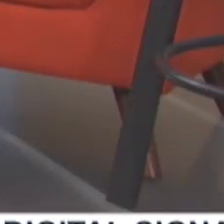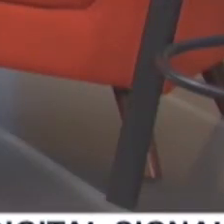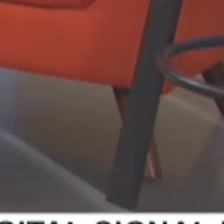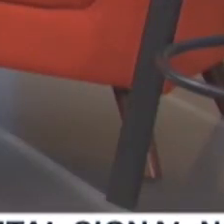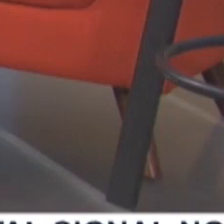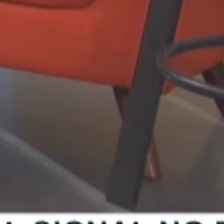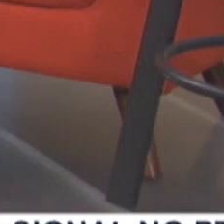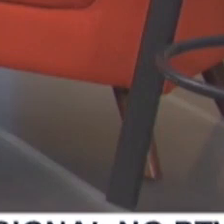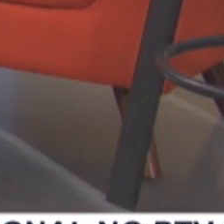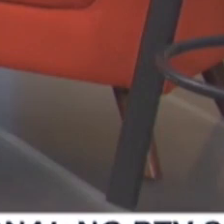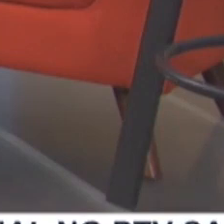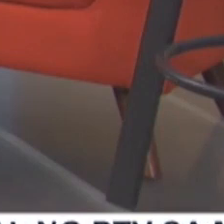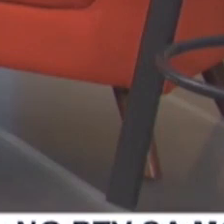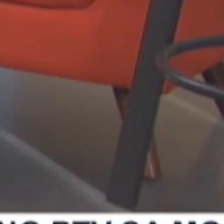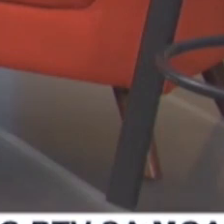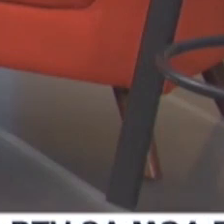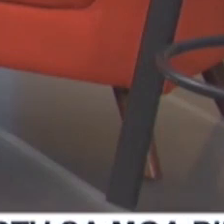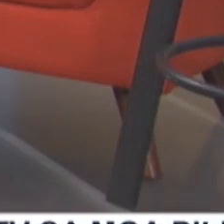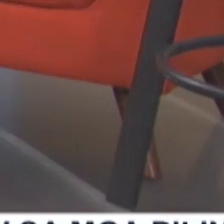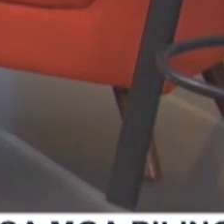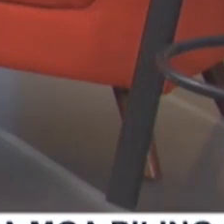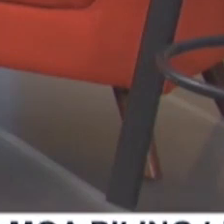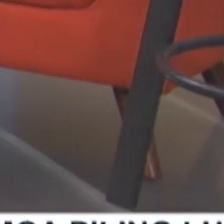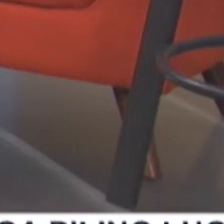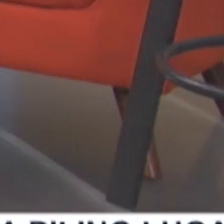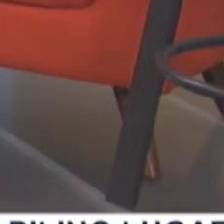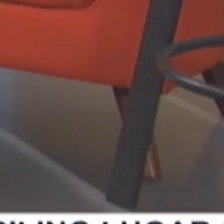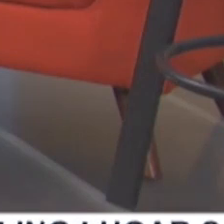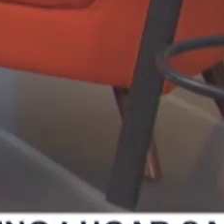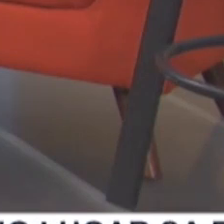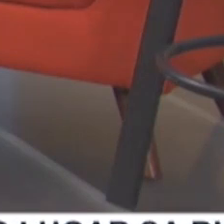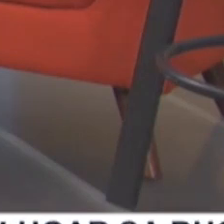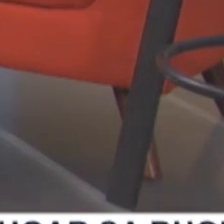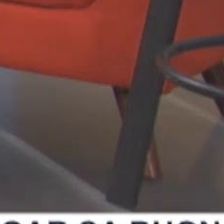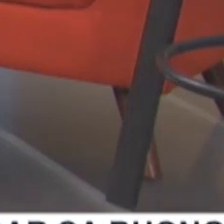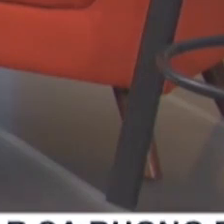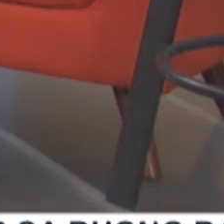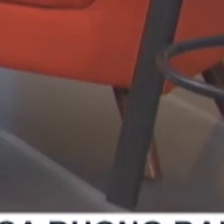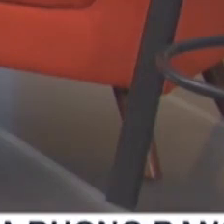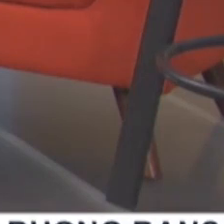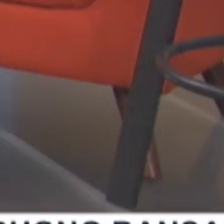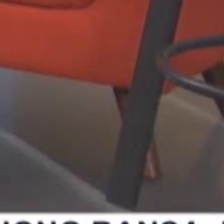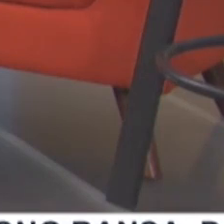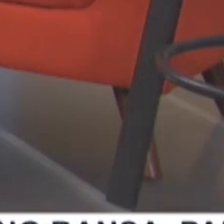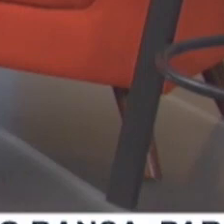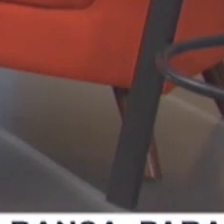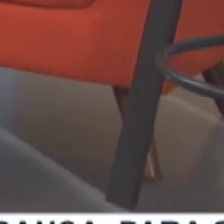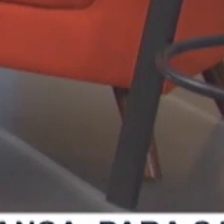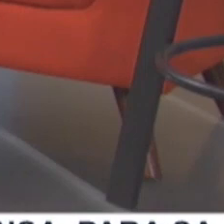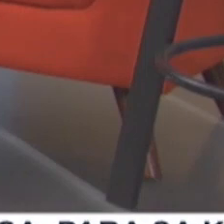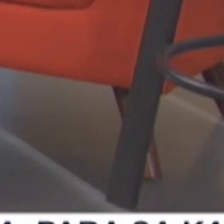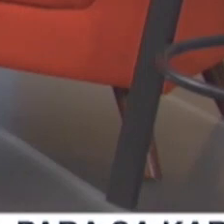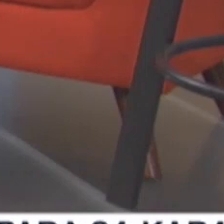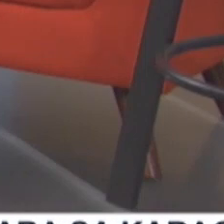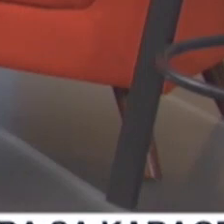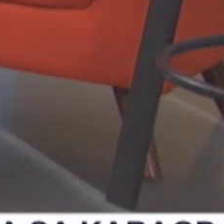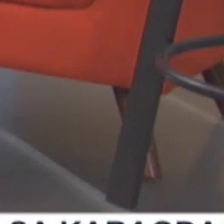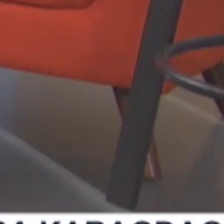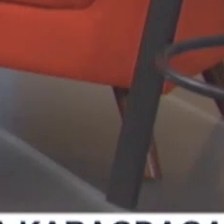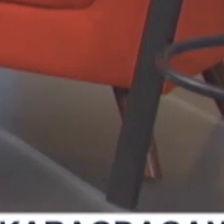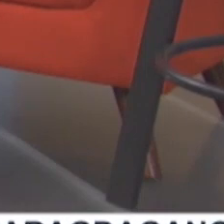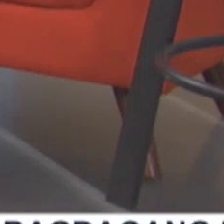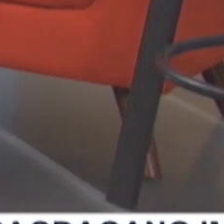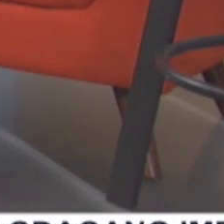itsura or maaring relatable sa atin na sakyan na nasakyan ko na dati. So ginagawa ko siya ng miniature